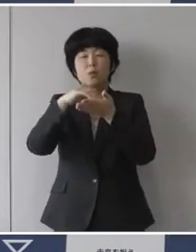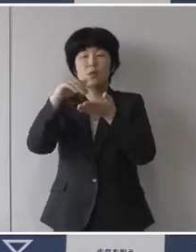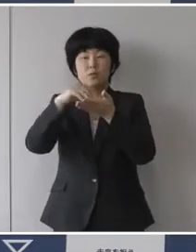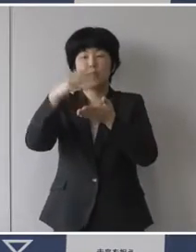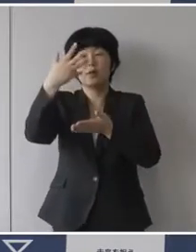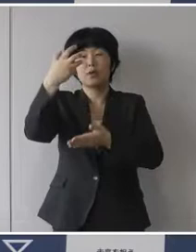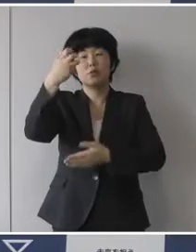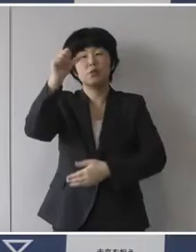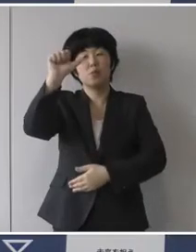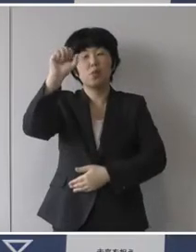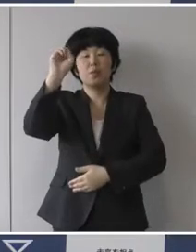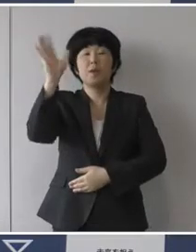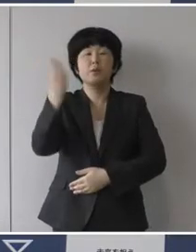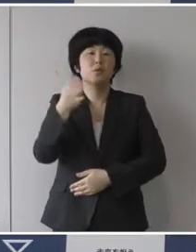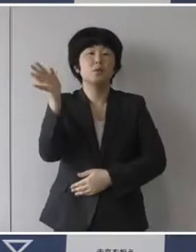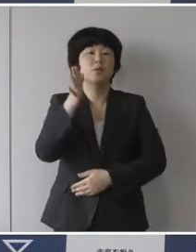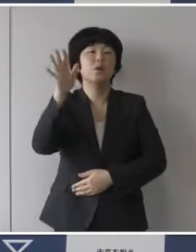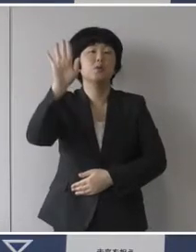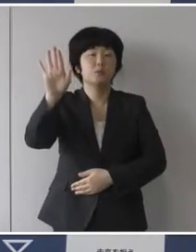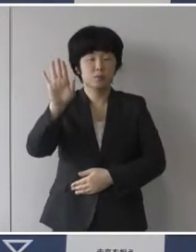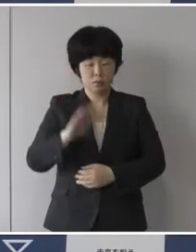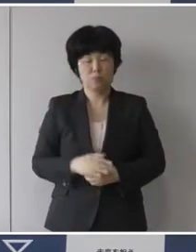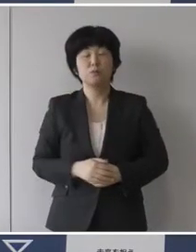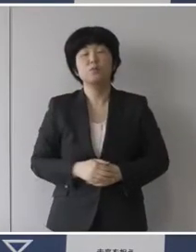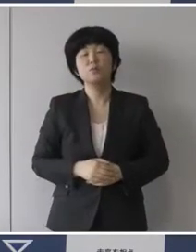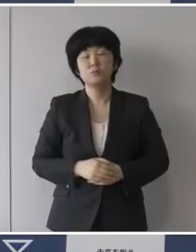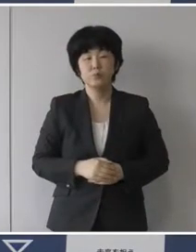接種を3回目終えていただいておりますが、